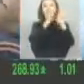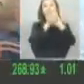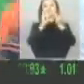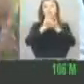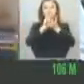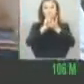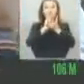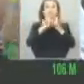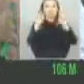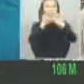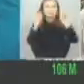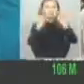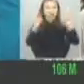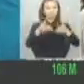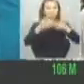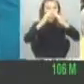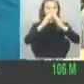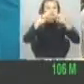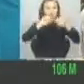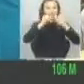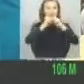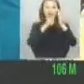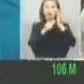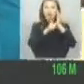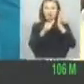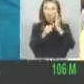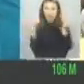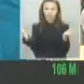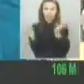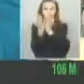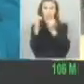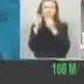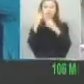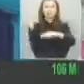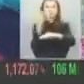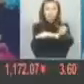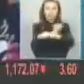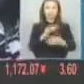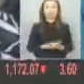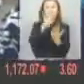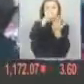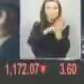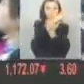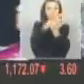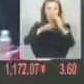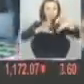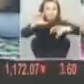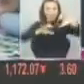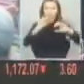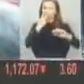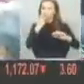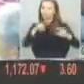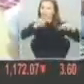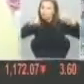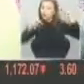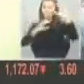ฉพาะกิจเพื่อแก้ปัญหาหรือว่าลดผลกระทบจากเหตุการณ์ทางการเมืองรวมทั้งวางแผนและดูแลความปลอดภัยในด้านต่างๆทั้ง